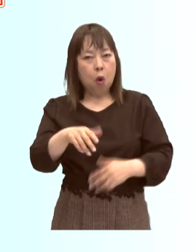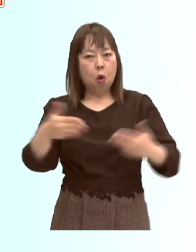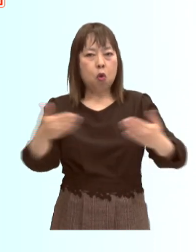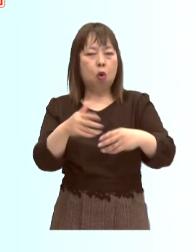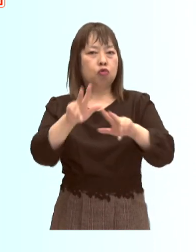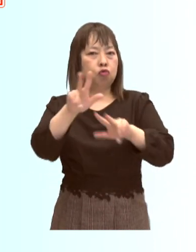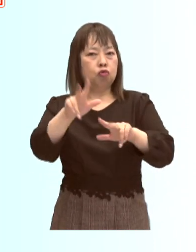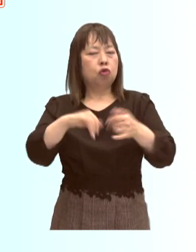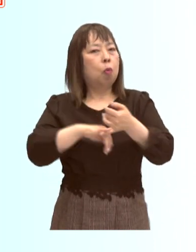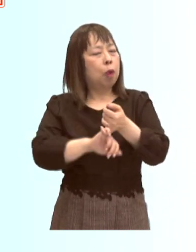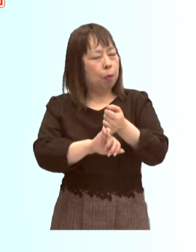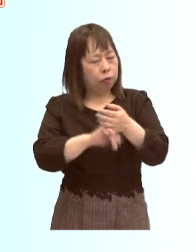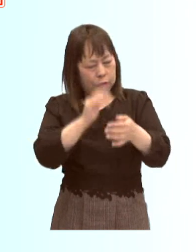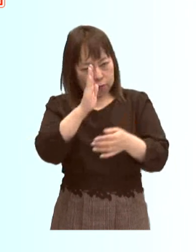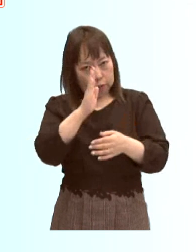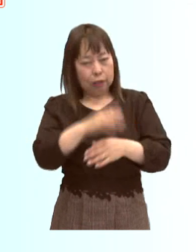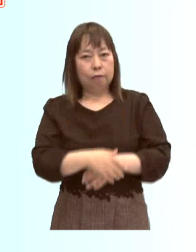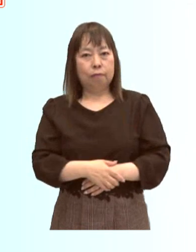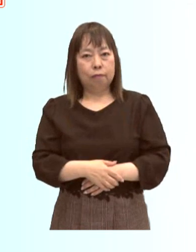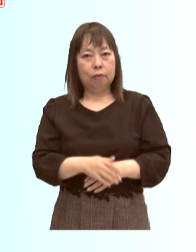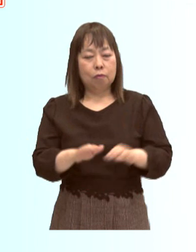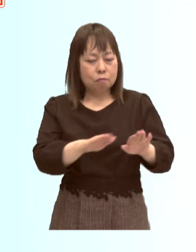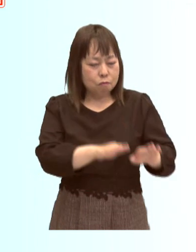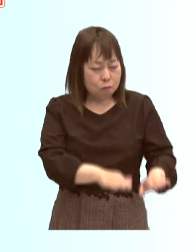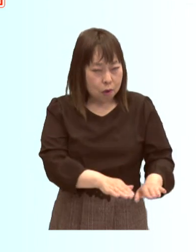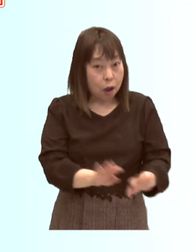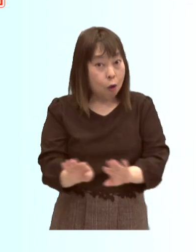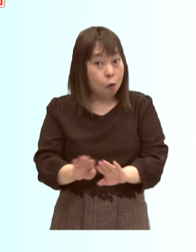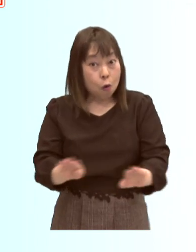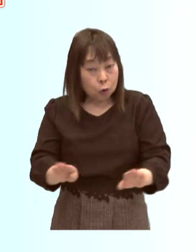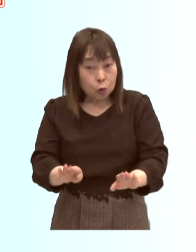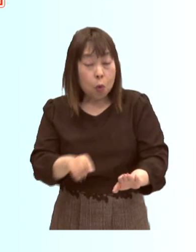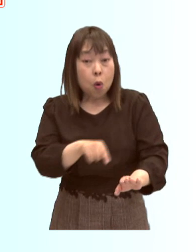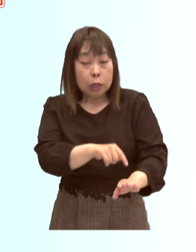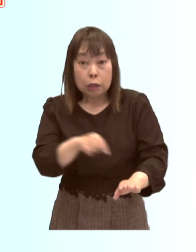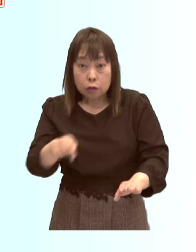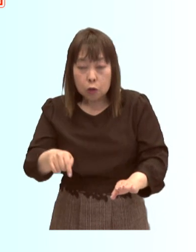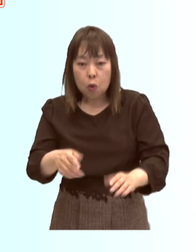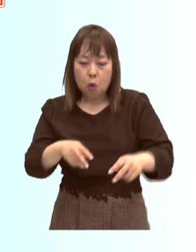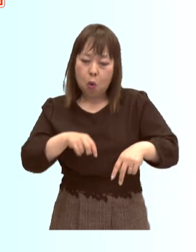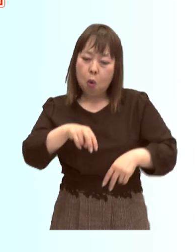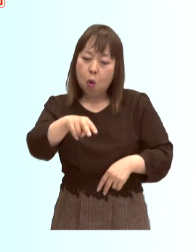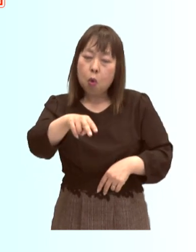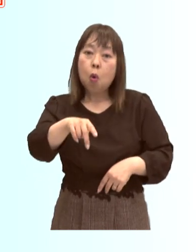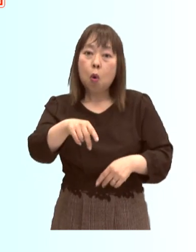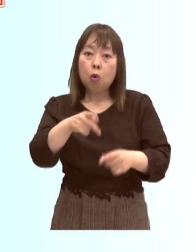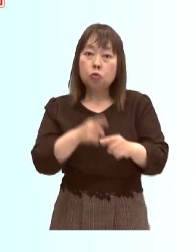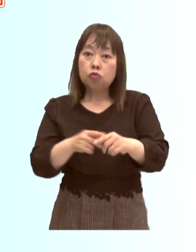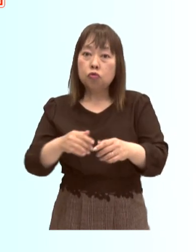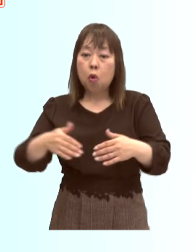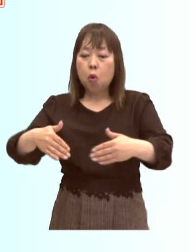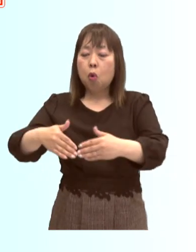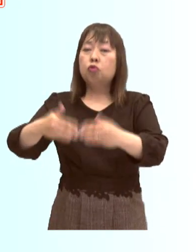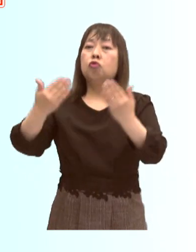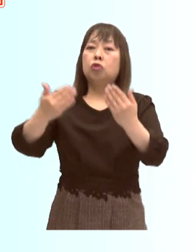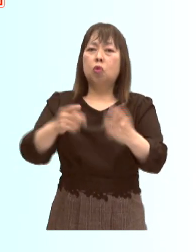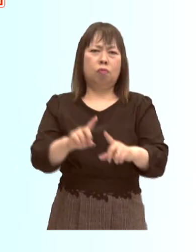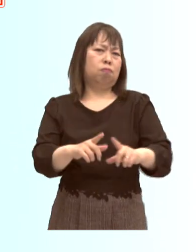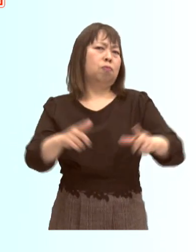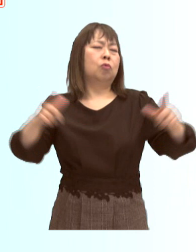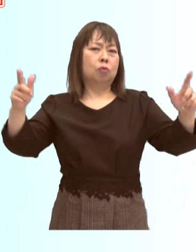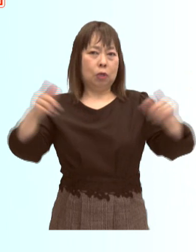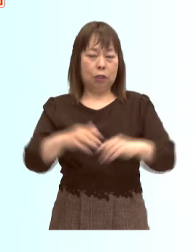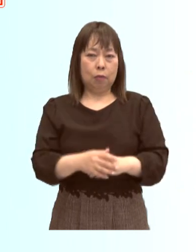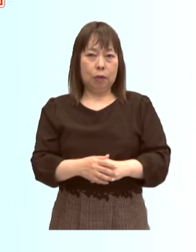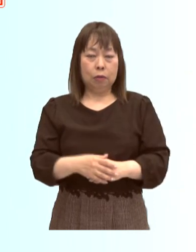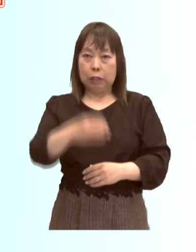ましょう。幼児・児童をはじめとする歩行中の交通事故が多発しています。信